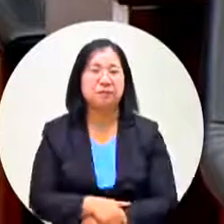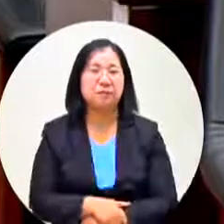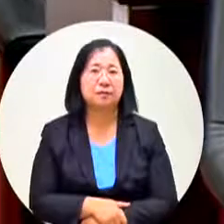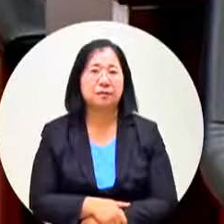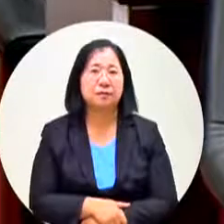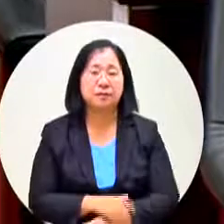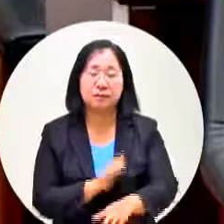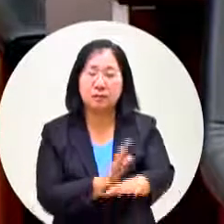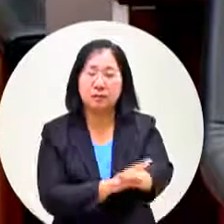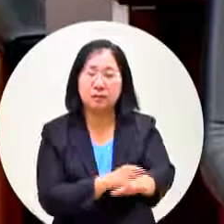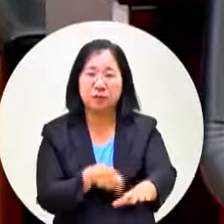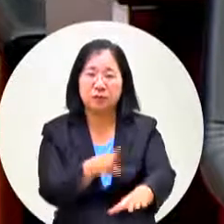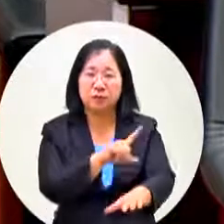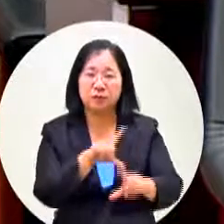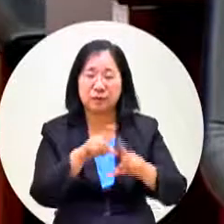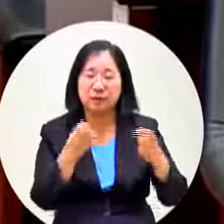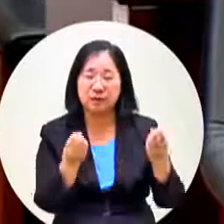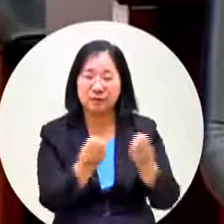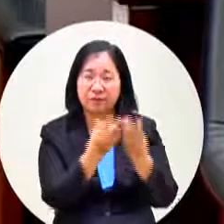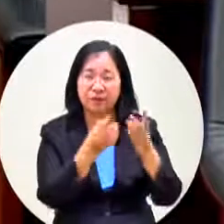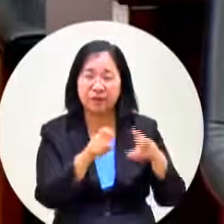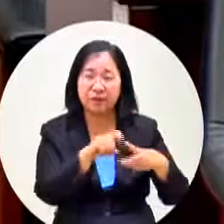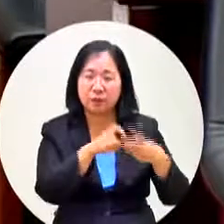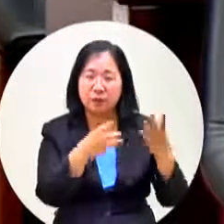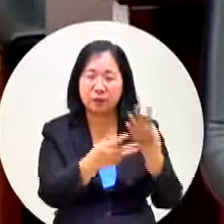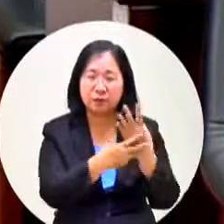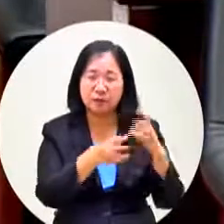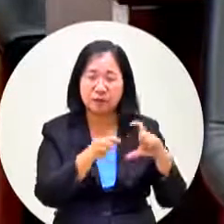来，这个交通局吼，啊，咱